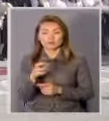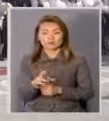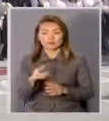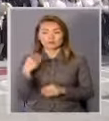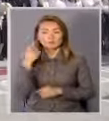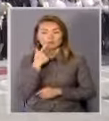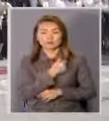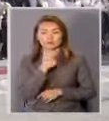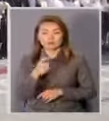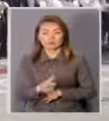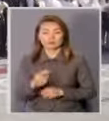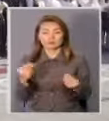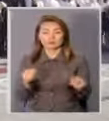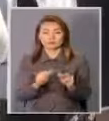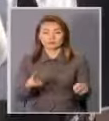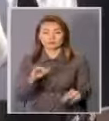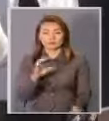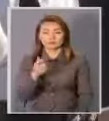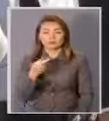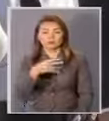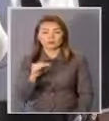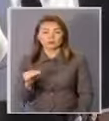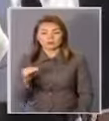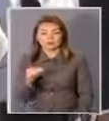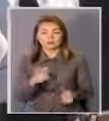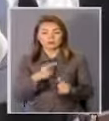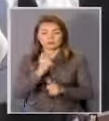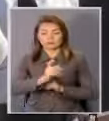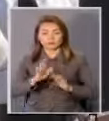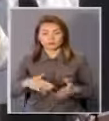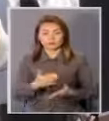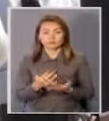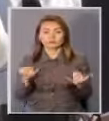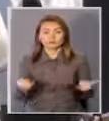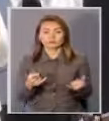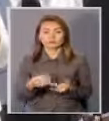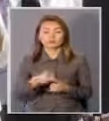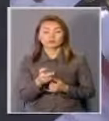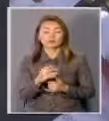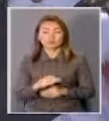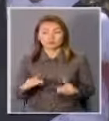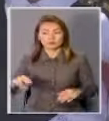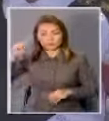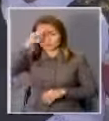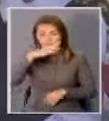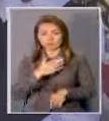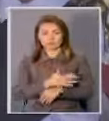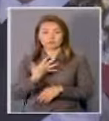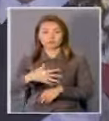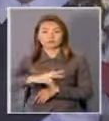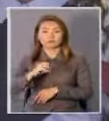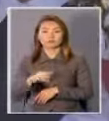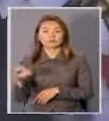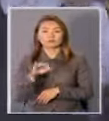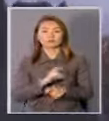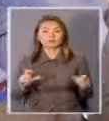Отан соғысының ардагері ұлағатты ұстаз Дүсенғали Байбосынов атын иеленген білім ордасында бүгінде 1200-ден аса оқушы білім алуда. 50 жылдан астам